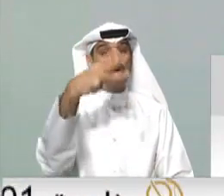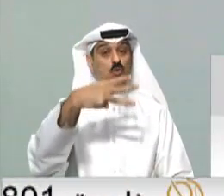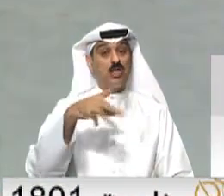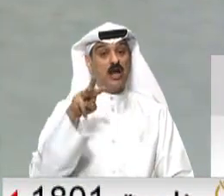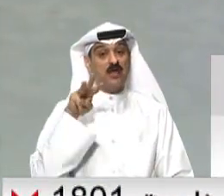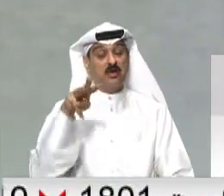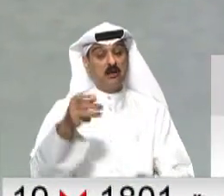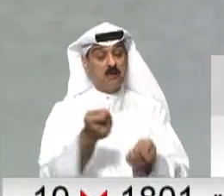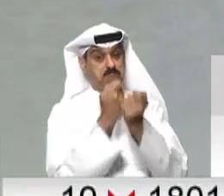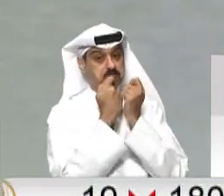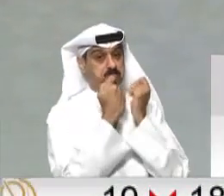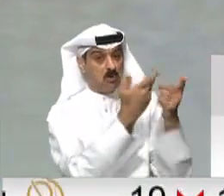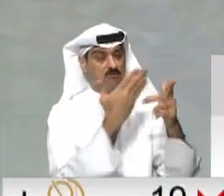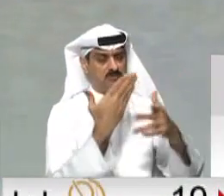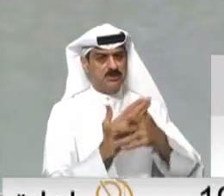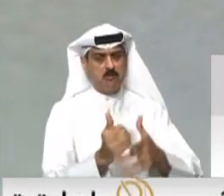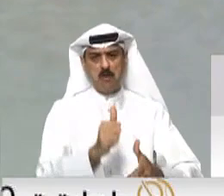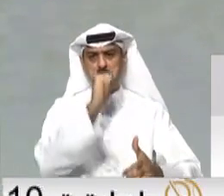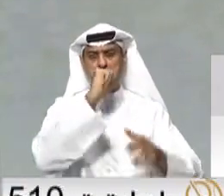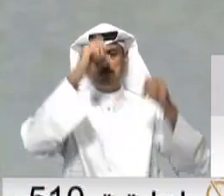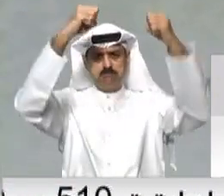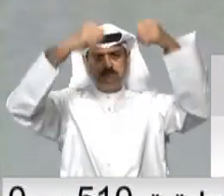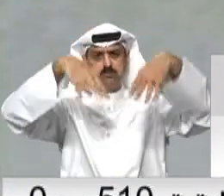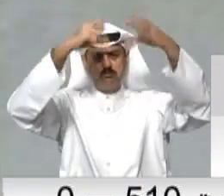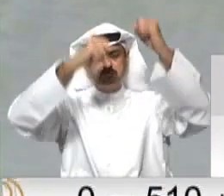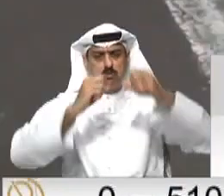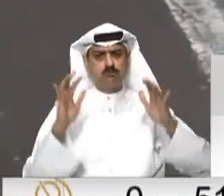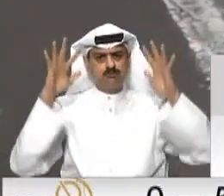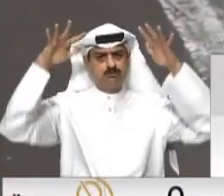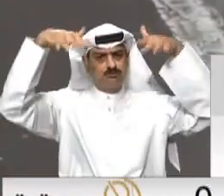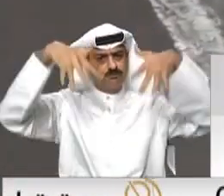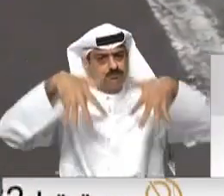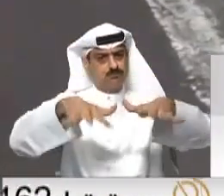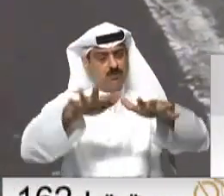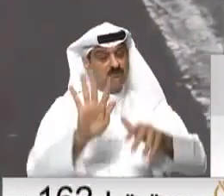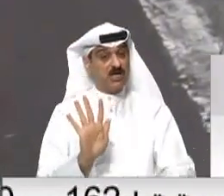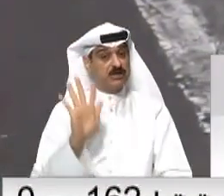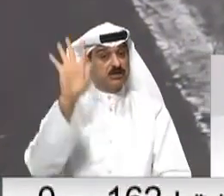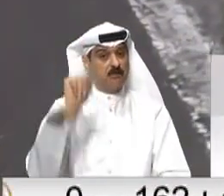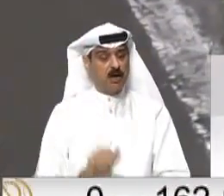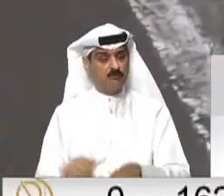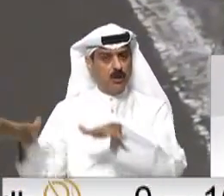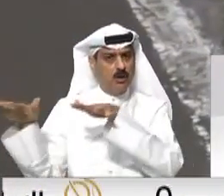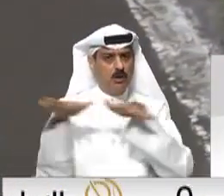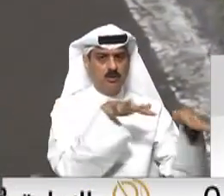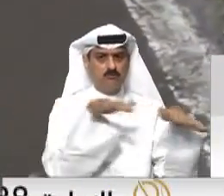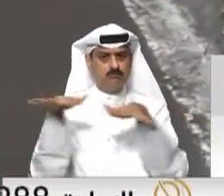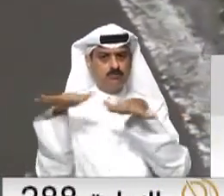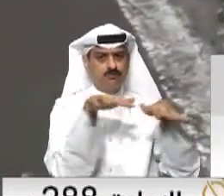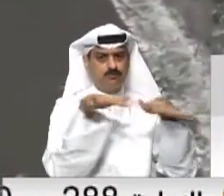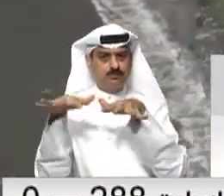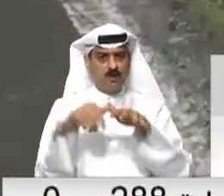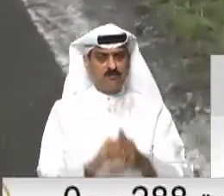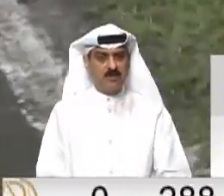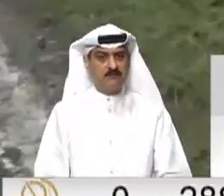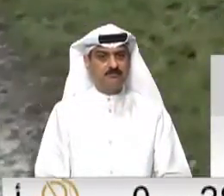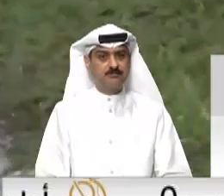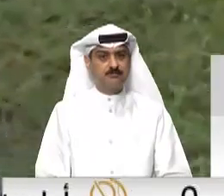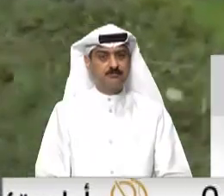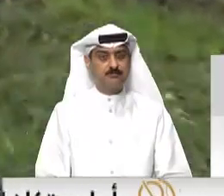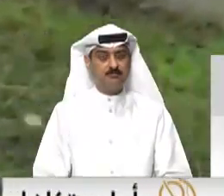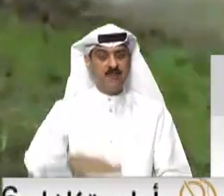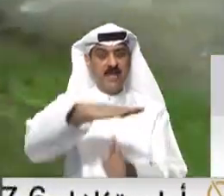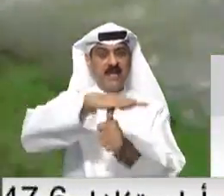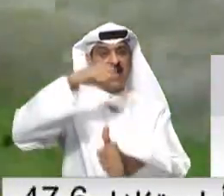شخص اثر فيضانات مدمره ضربت المناطق الشماليه واسفرت عن انهيارات ارضيه من المتوقع ان تزور رئيسه